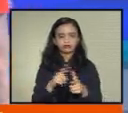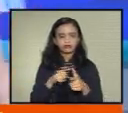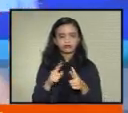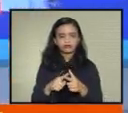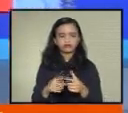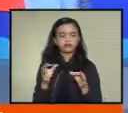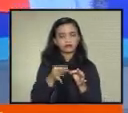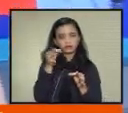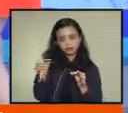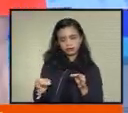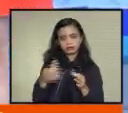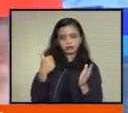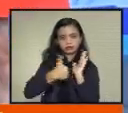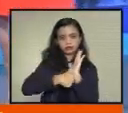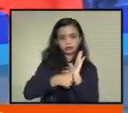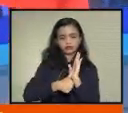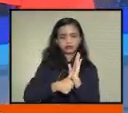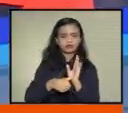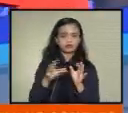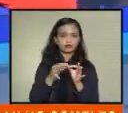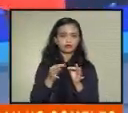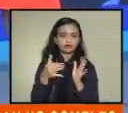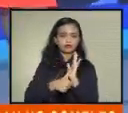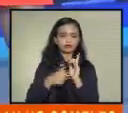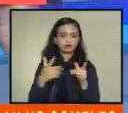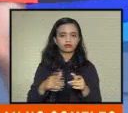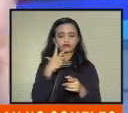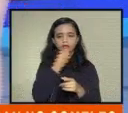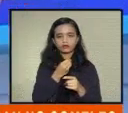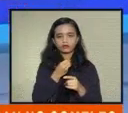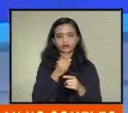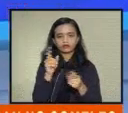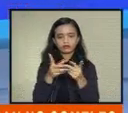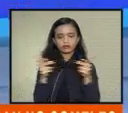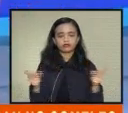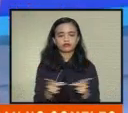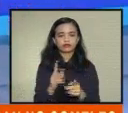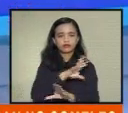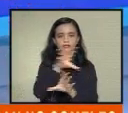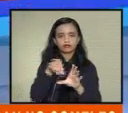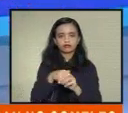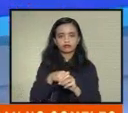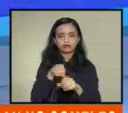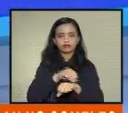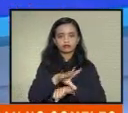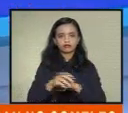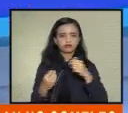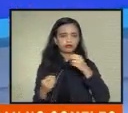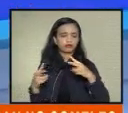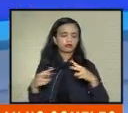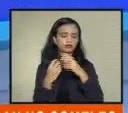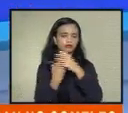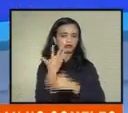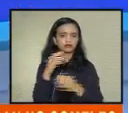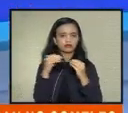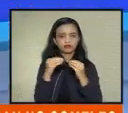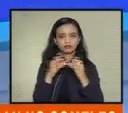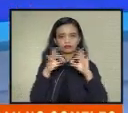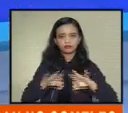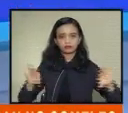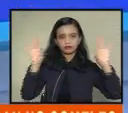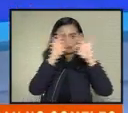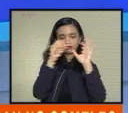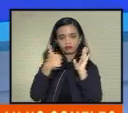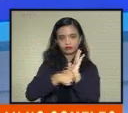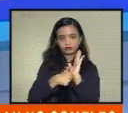Ipinagpaliban naman ng COMELEC ang voter registration sa ilang lugar na apektado ng pagsabog ng bulkan. Ayon sa COMELEC, mas mahalaga na makabalik